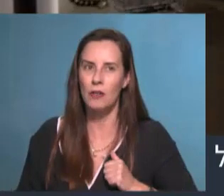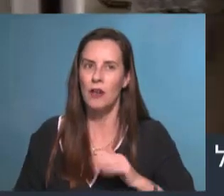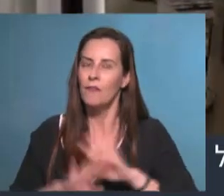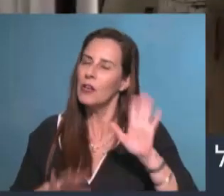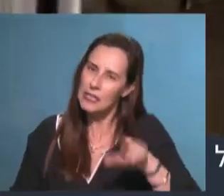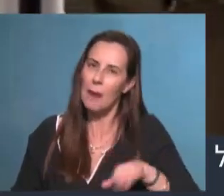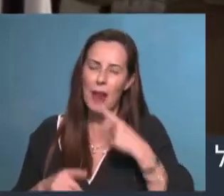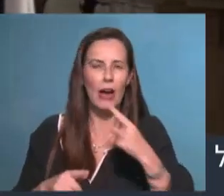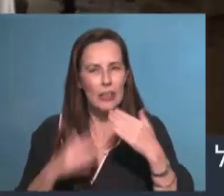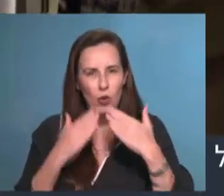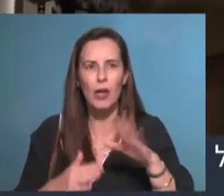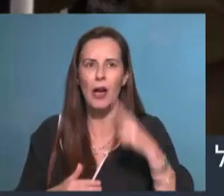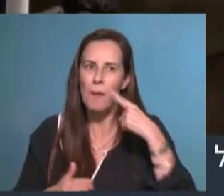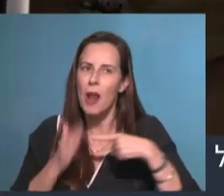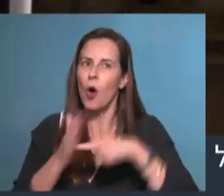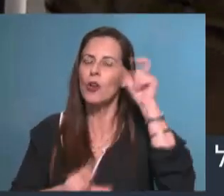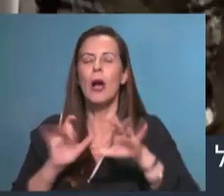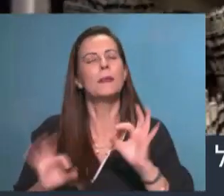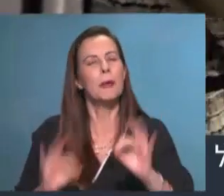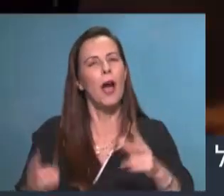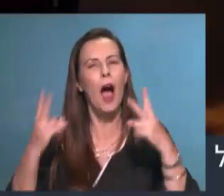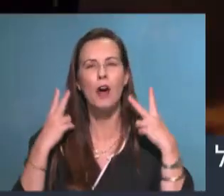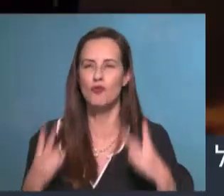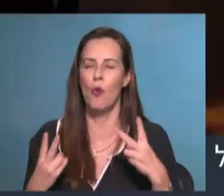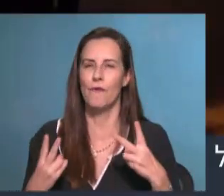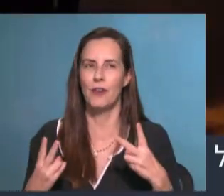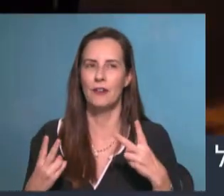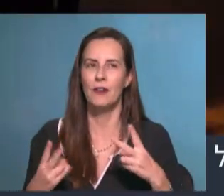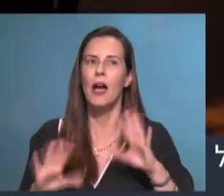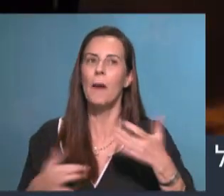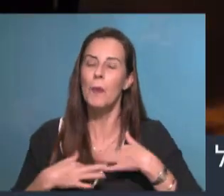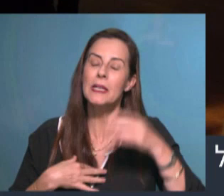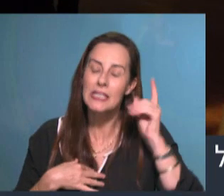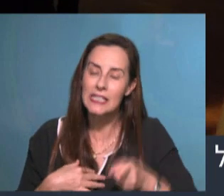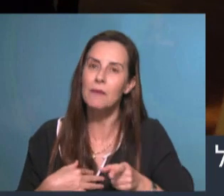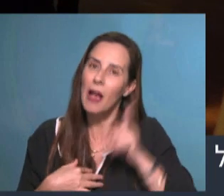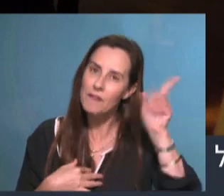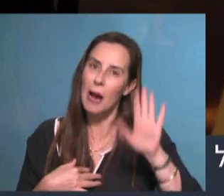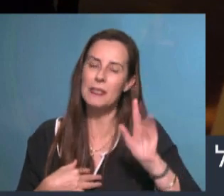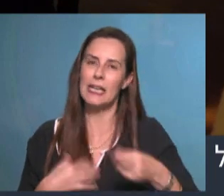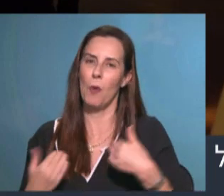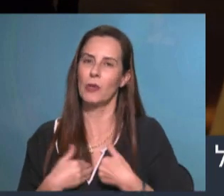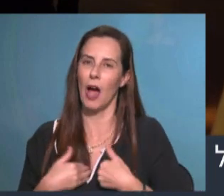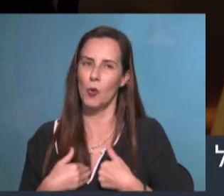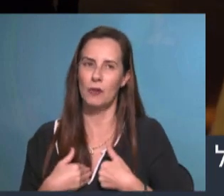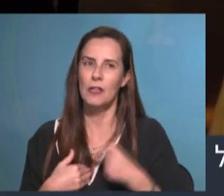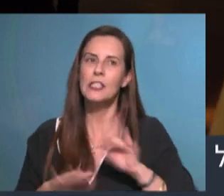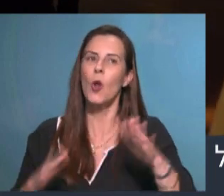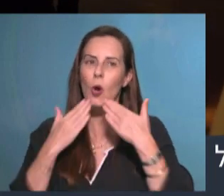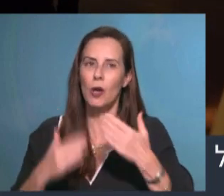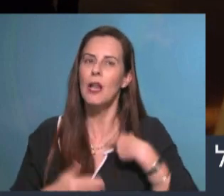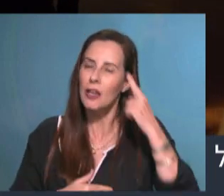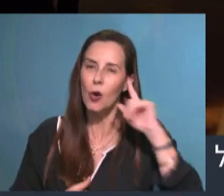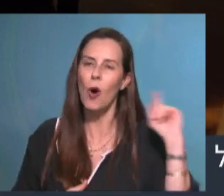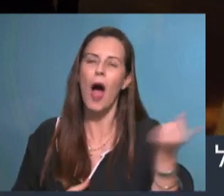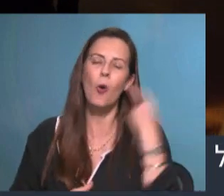תודה, זה גם לראות לאנשים כמה זה חשוב, וכמה אנחנו צריכים אותם והם צריכים אותנו. זה לא רק תודה, לדעתי